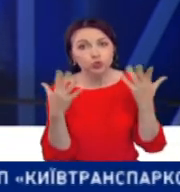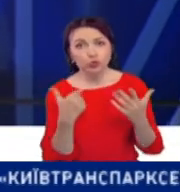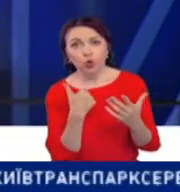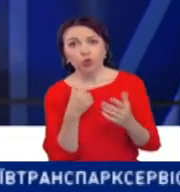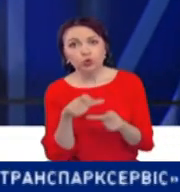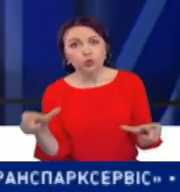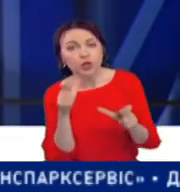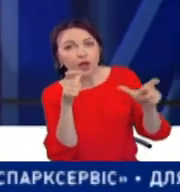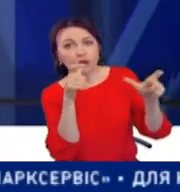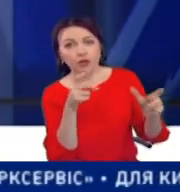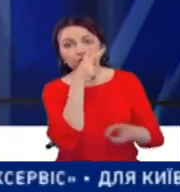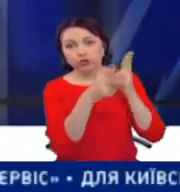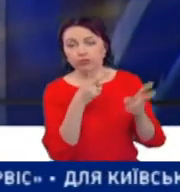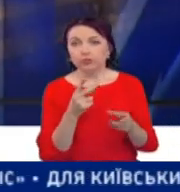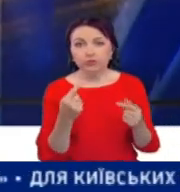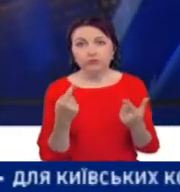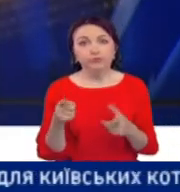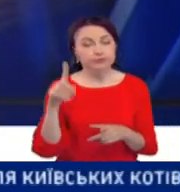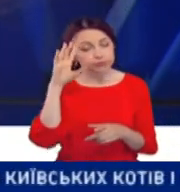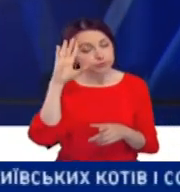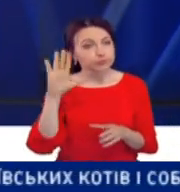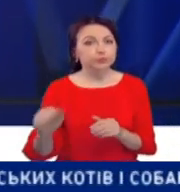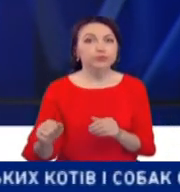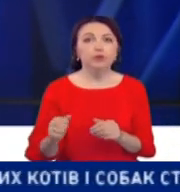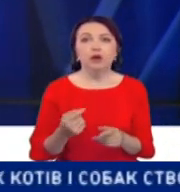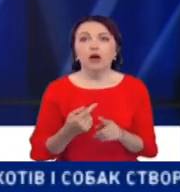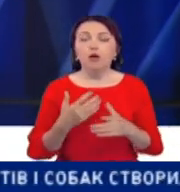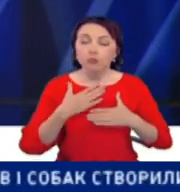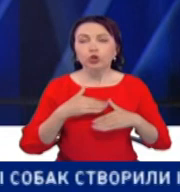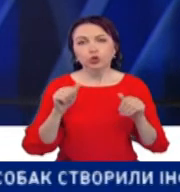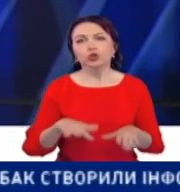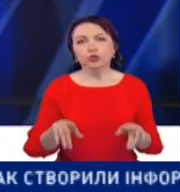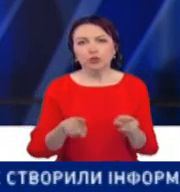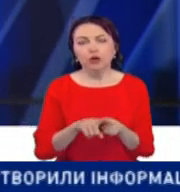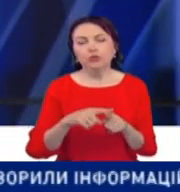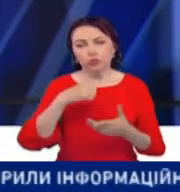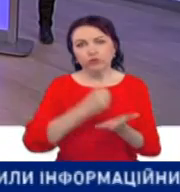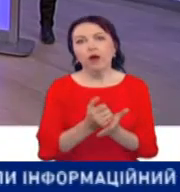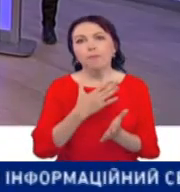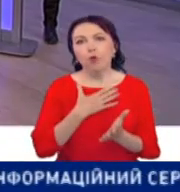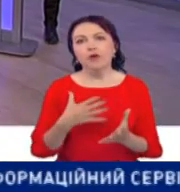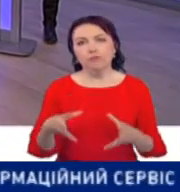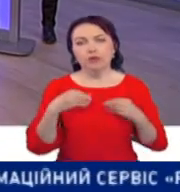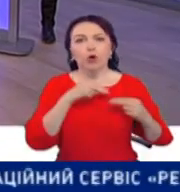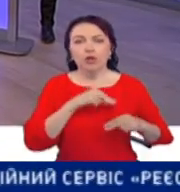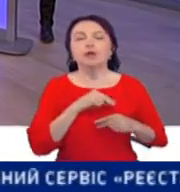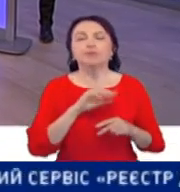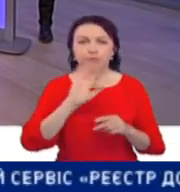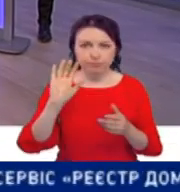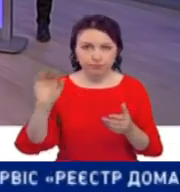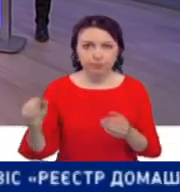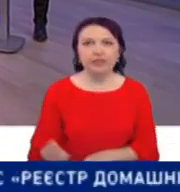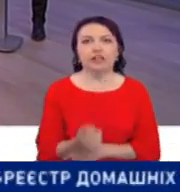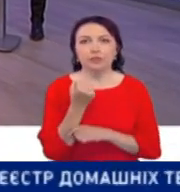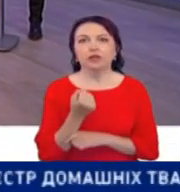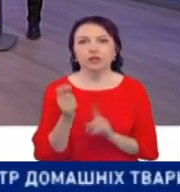Тому... це моє рішення таке зважене, і воно підтримане моїми ж колегами. Тому що я...